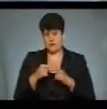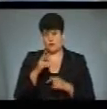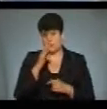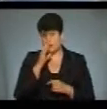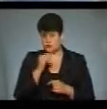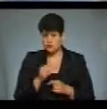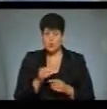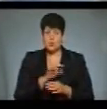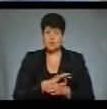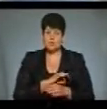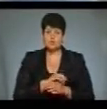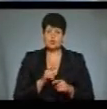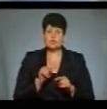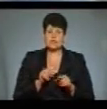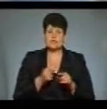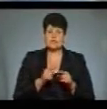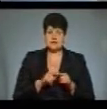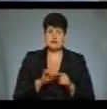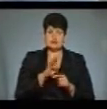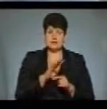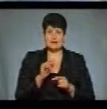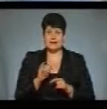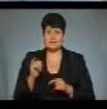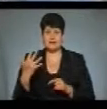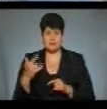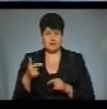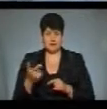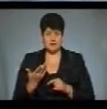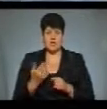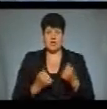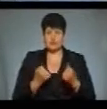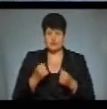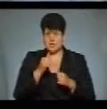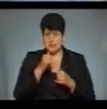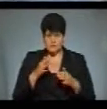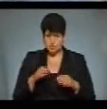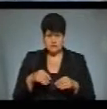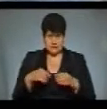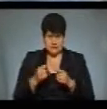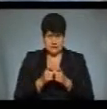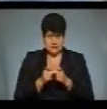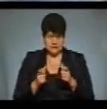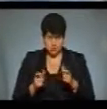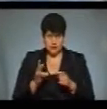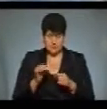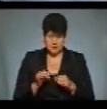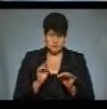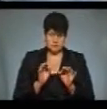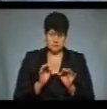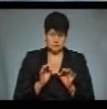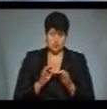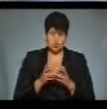Юридично то так, тариф має діяти 4 та 5 гривень. Оскільки водій не може видати, якщо він не може видати квиток на належну суму,